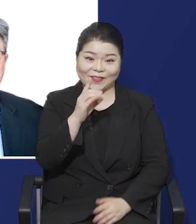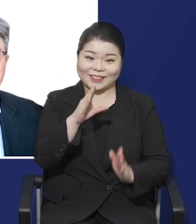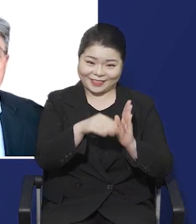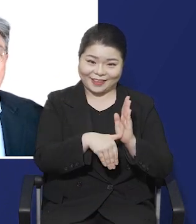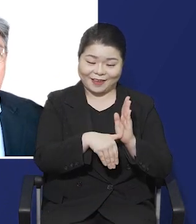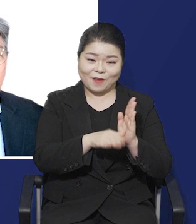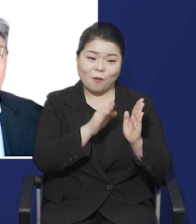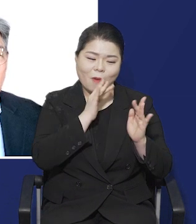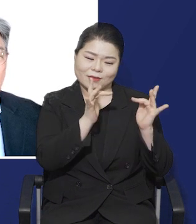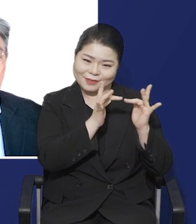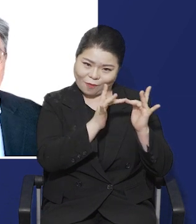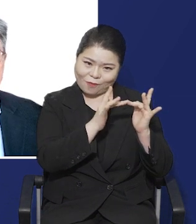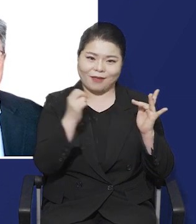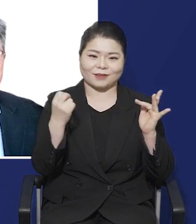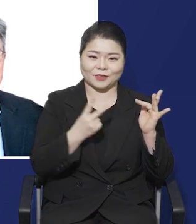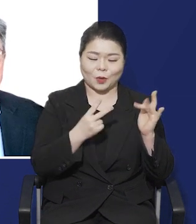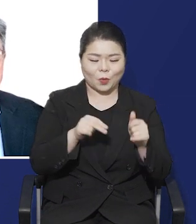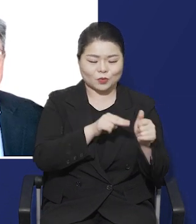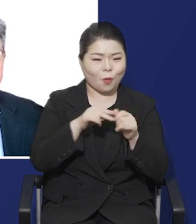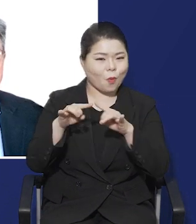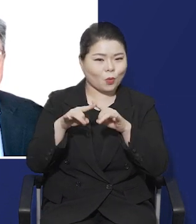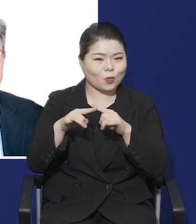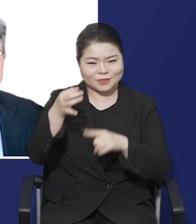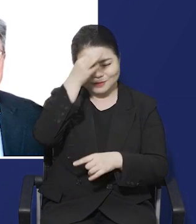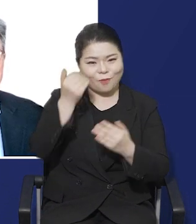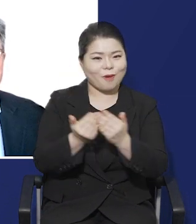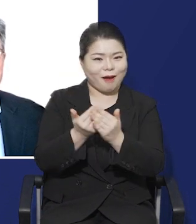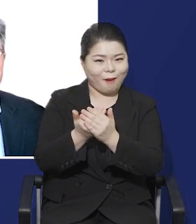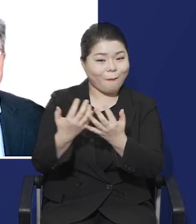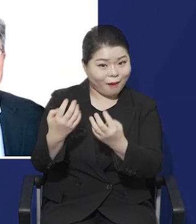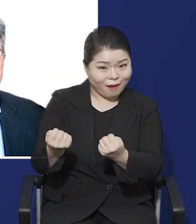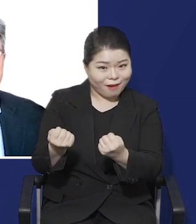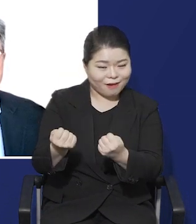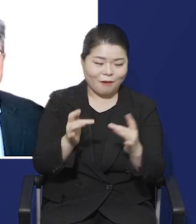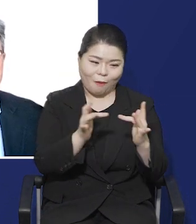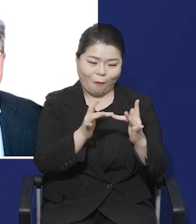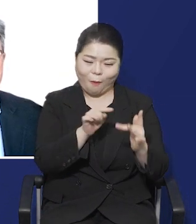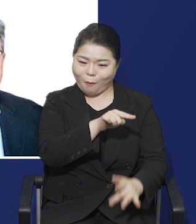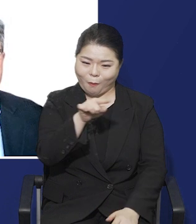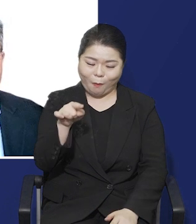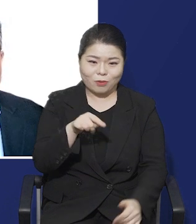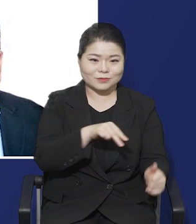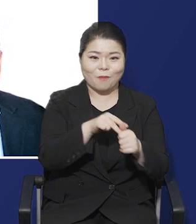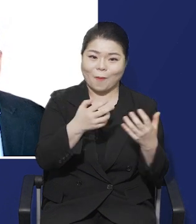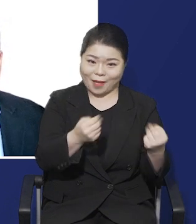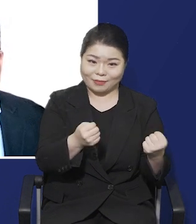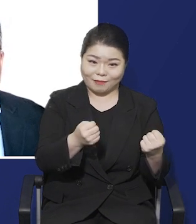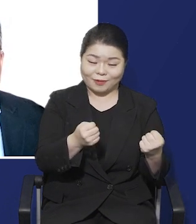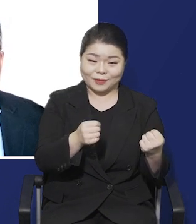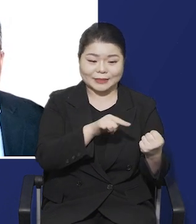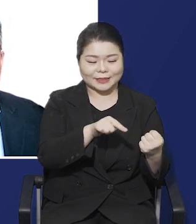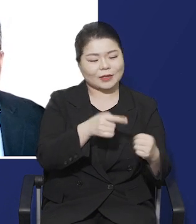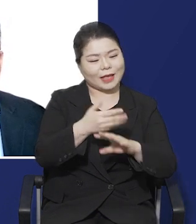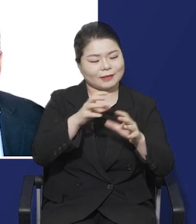오늘날 인터넷과 정보통신 기술의 발달로 인해서 온라인이 많이 발달되어 있습니다. 이러한 온라인을 통해